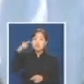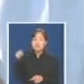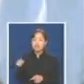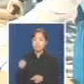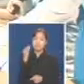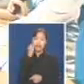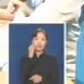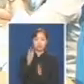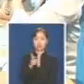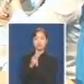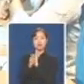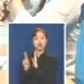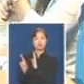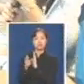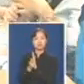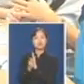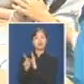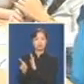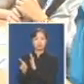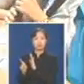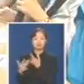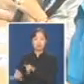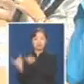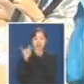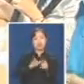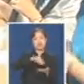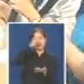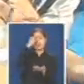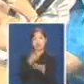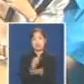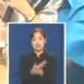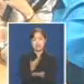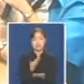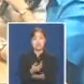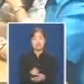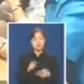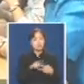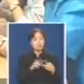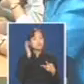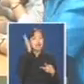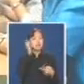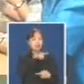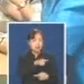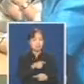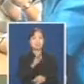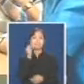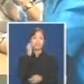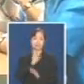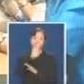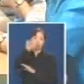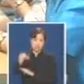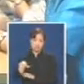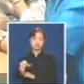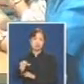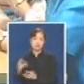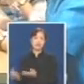เรานะคะค่ะถามในส่วนของทางท่านอธิการบ้างนะเด็กๆที่ใช้กองทุนกยศ.เราจะสังเกตนะคะท่านนายกส่วนมากก็จะเรียนมหา